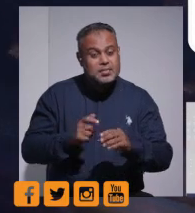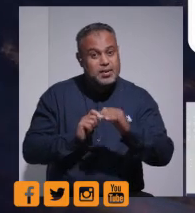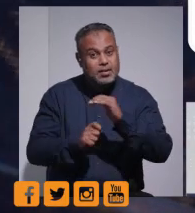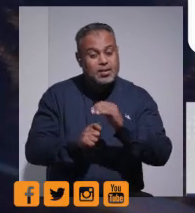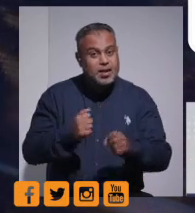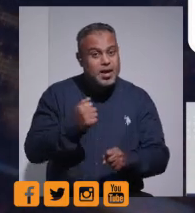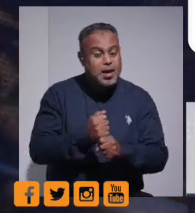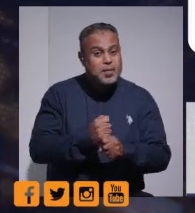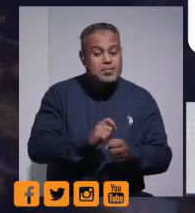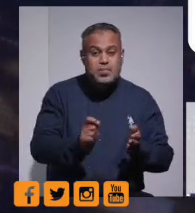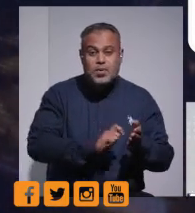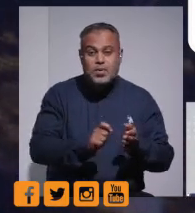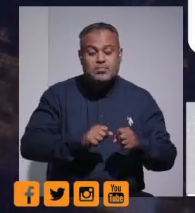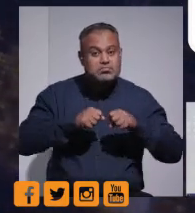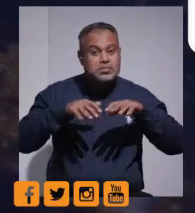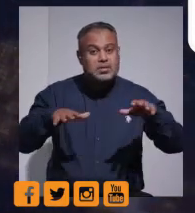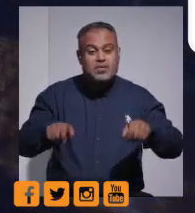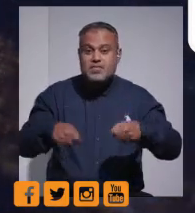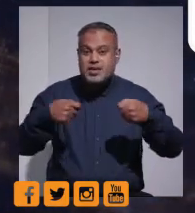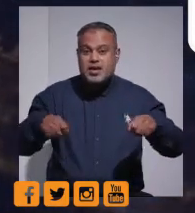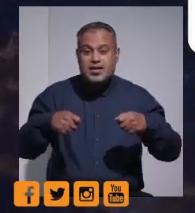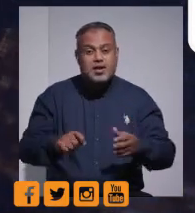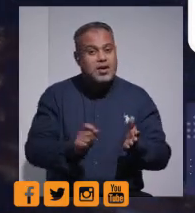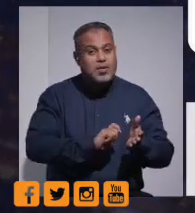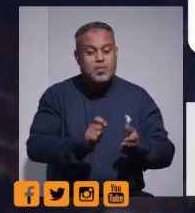صدوره ونشره في الجريده الرسميه